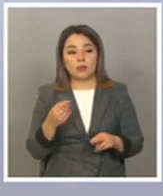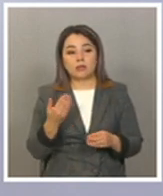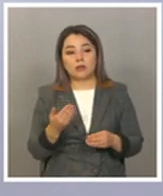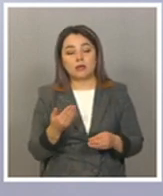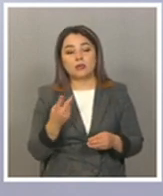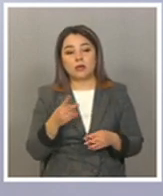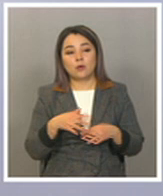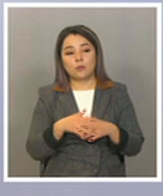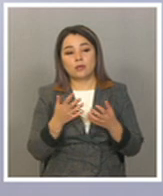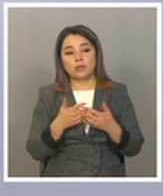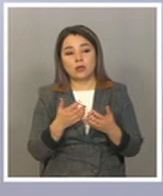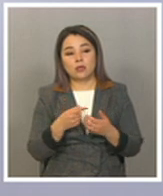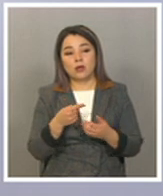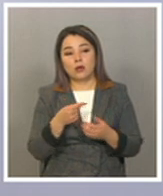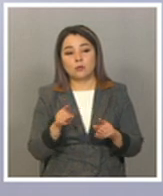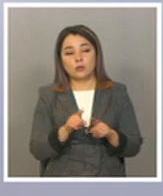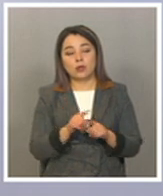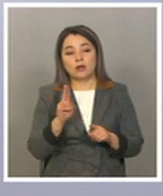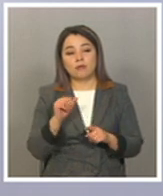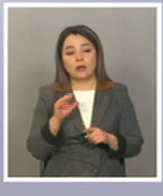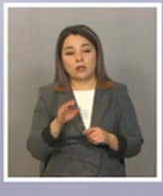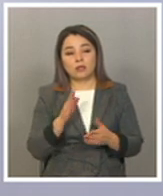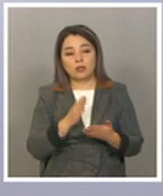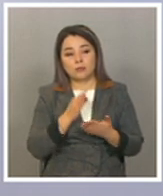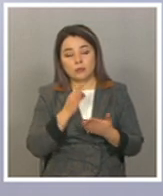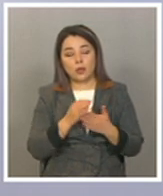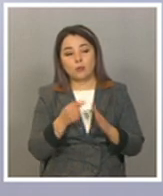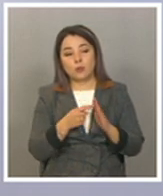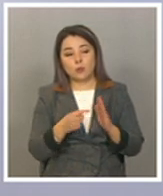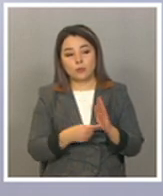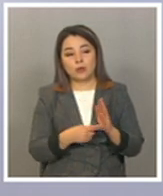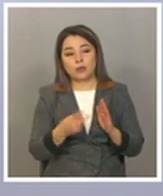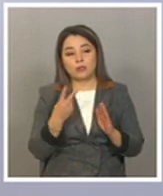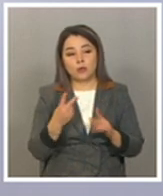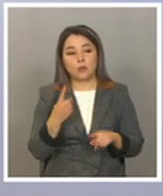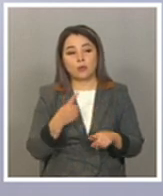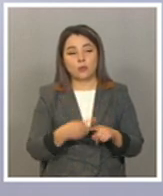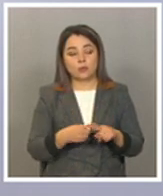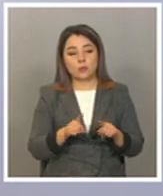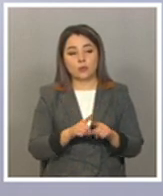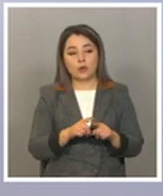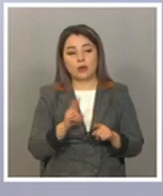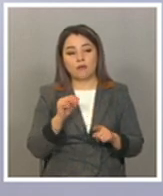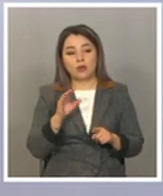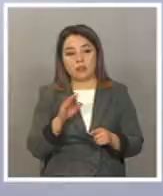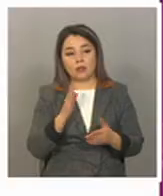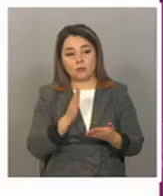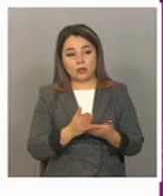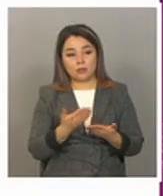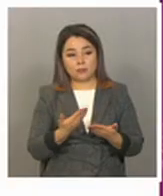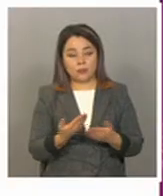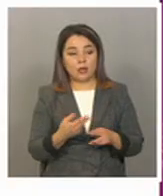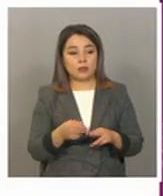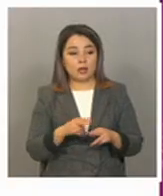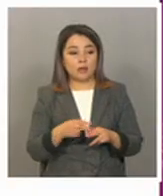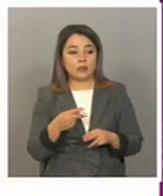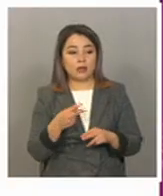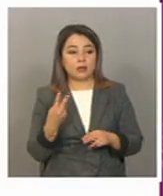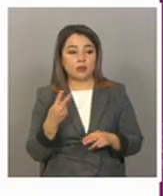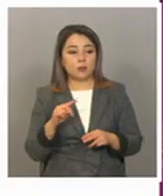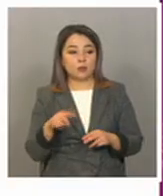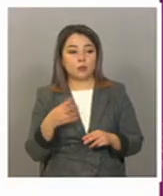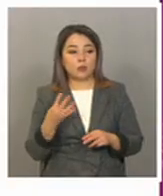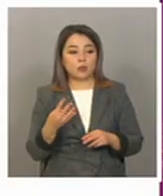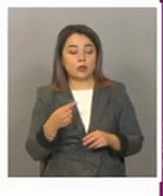өрнектің айырмасының квадраты болады, бөлімінде 2 өрнектің қосынысының квадраты болады. Тең